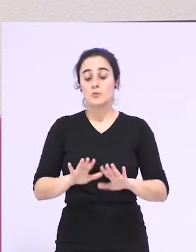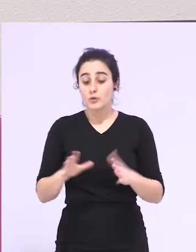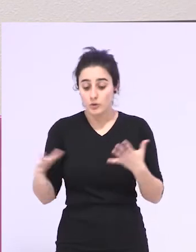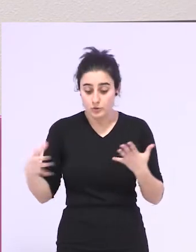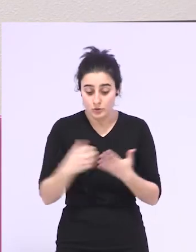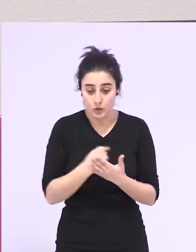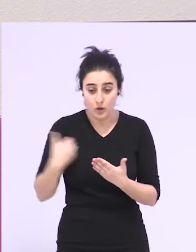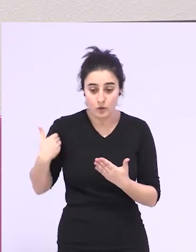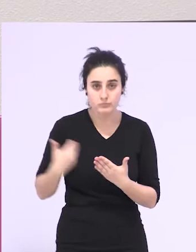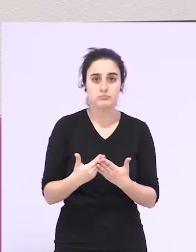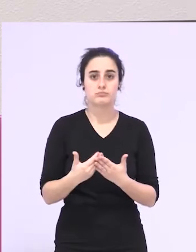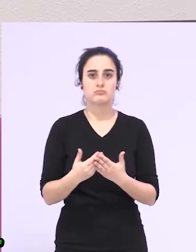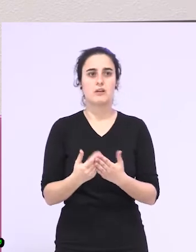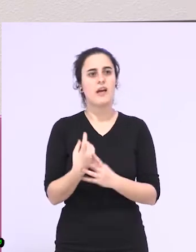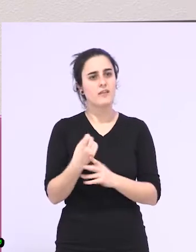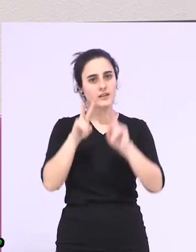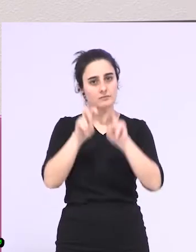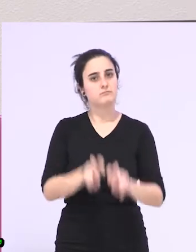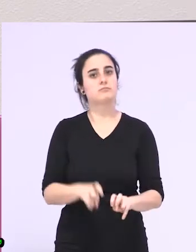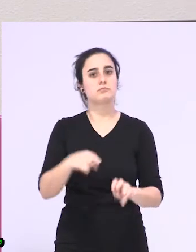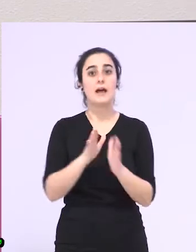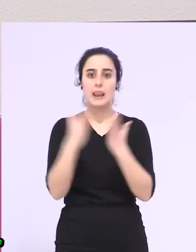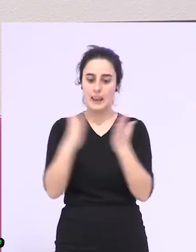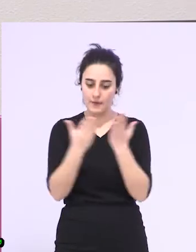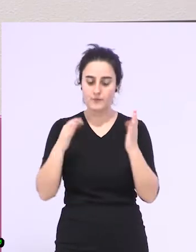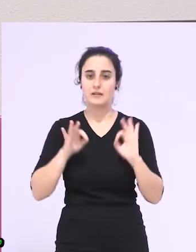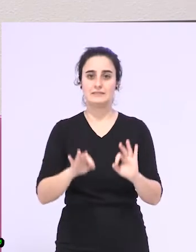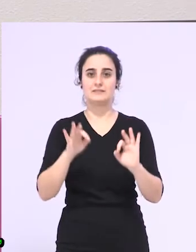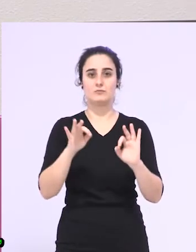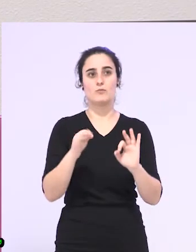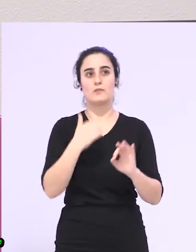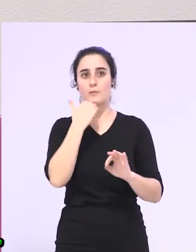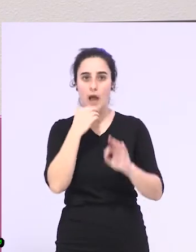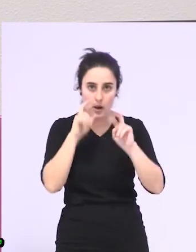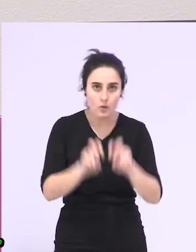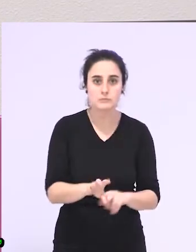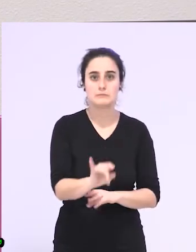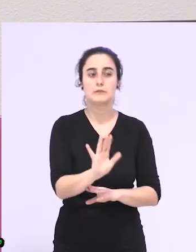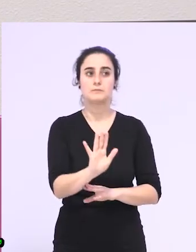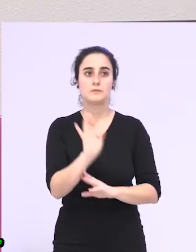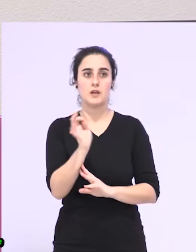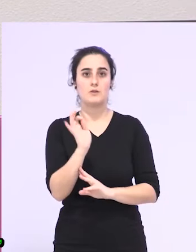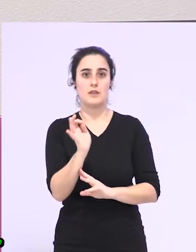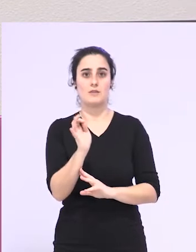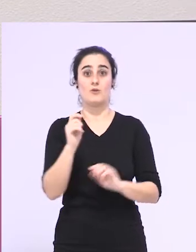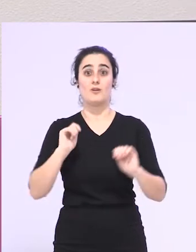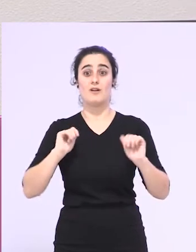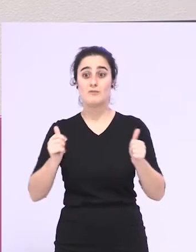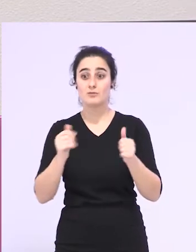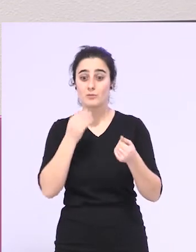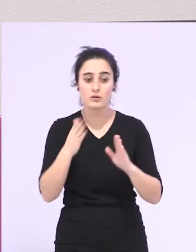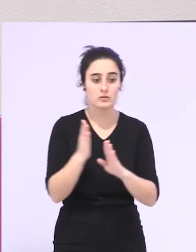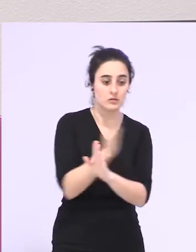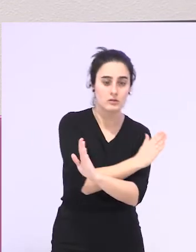ustet aztertzekoa dela, liburuan egiten dut horrelako lagin bat, baina, egia esan, hemerotek aztertzen hasiz gero,